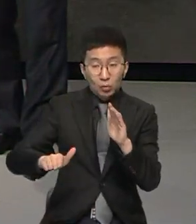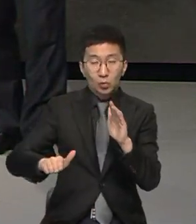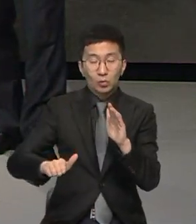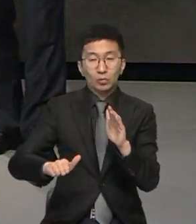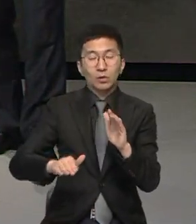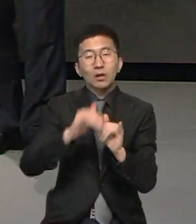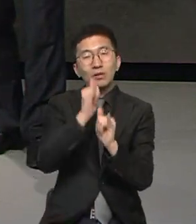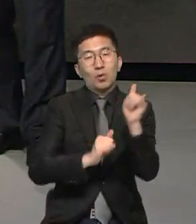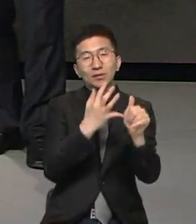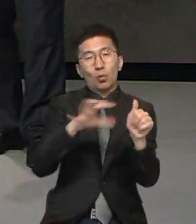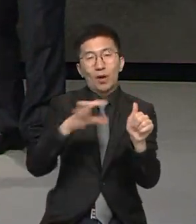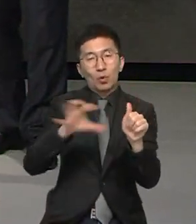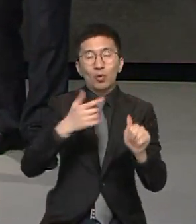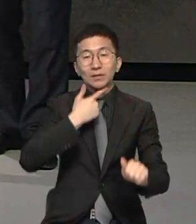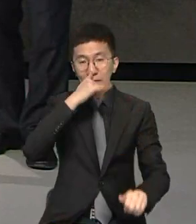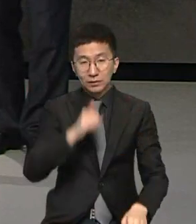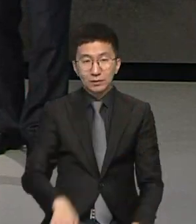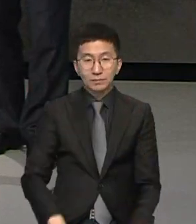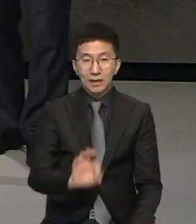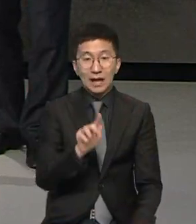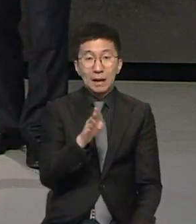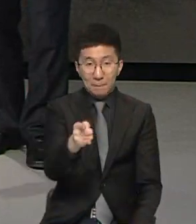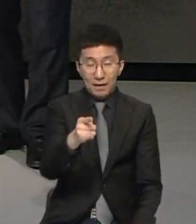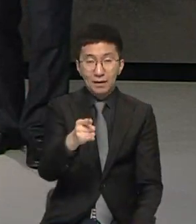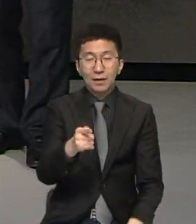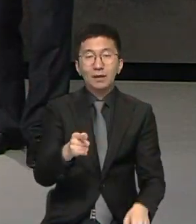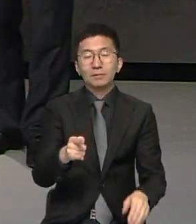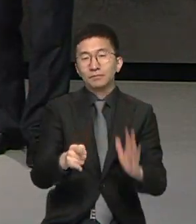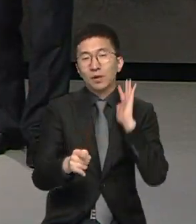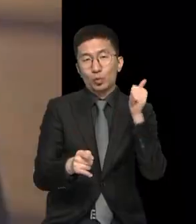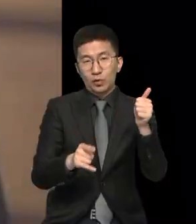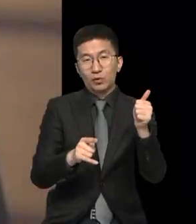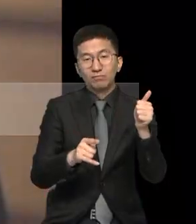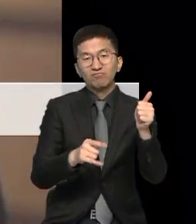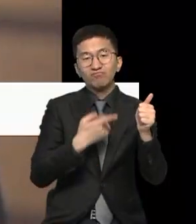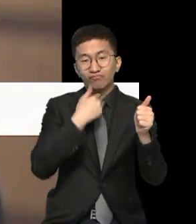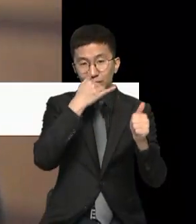발언도 서슴지 않았습니다. 아베 신조 전 총리가 대표적입니다.